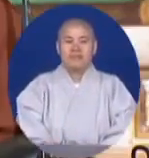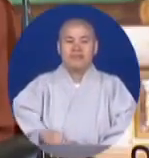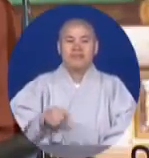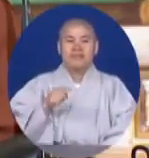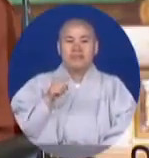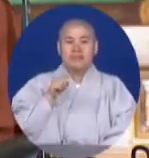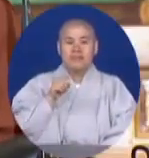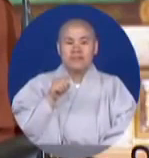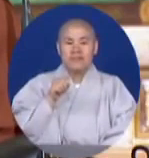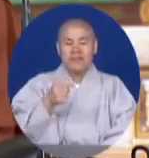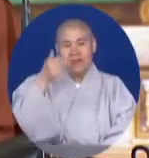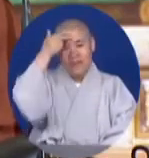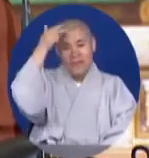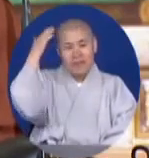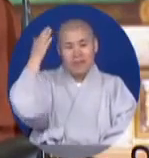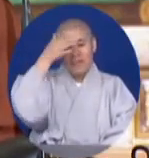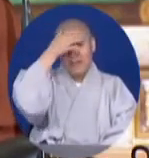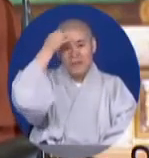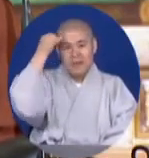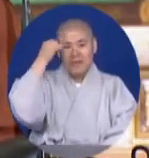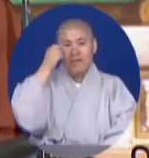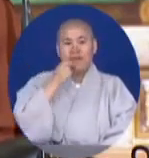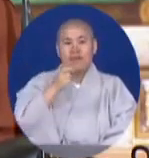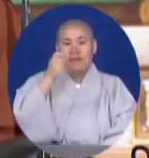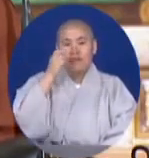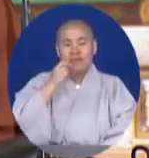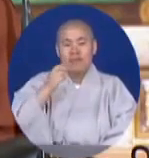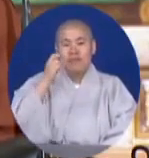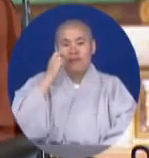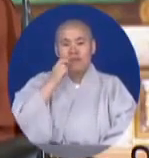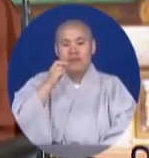이 옛날 할머니들이 부를 때는